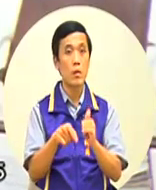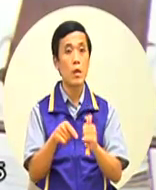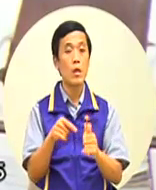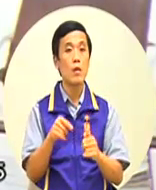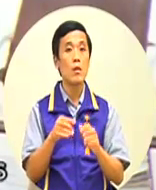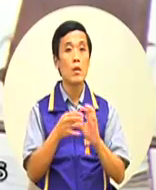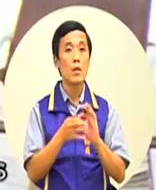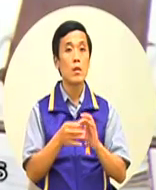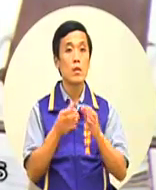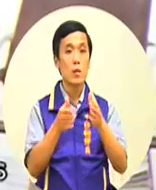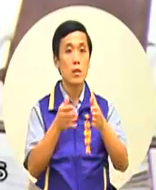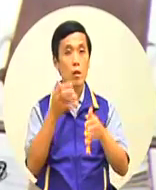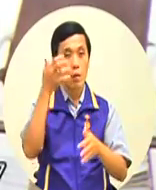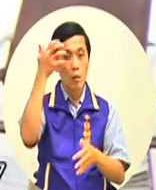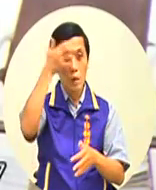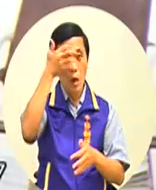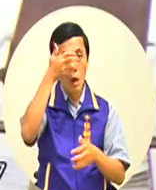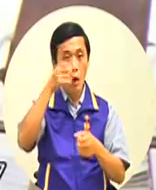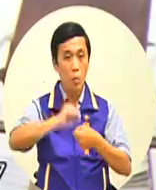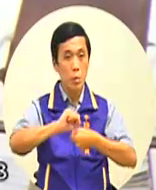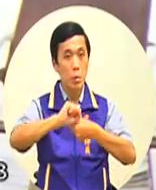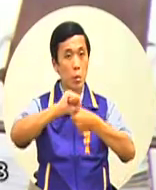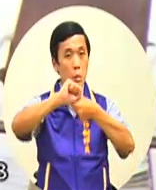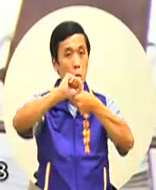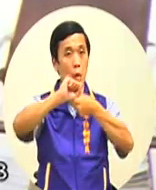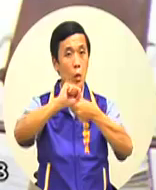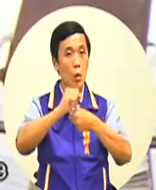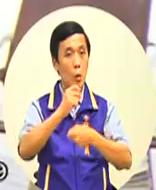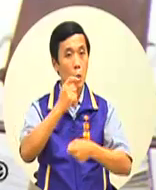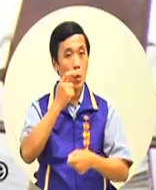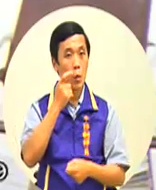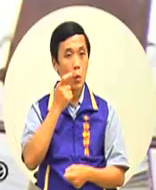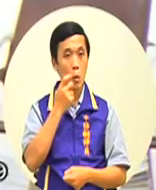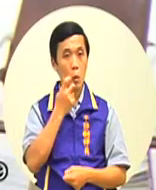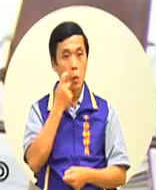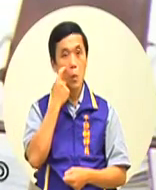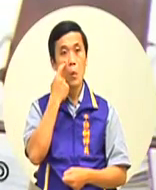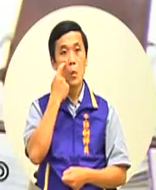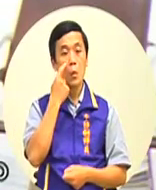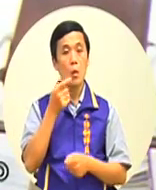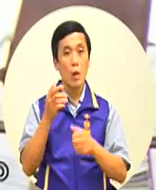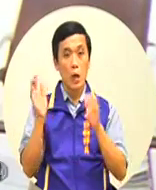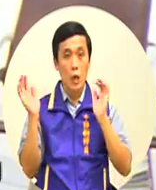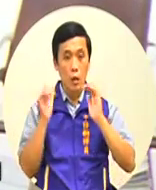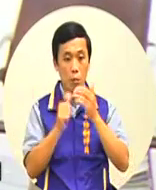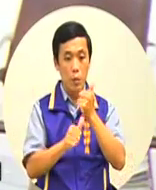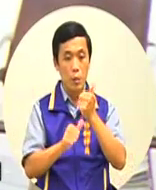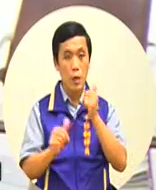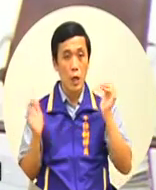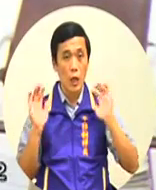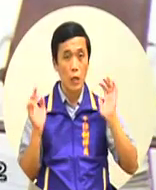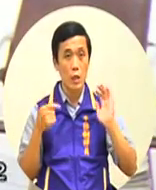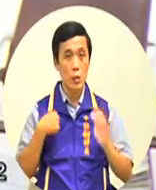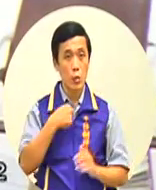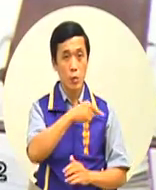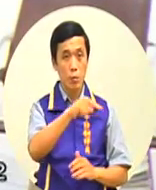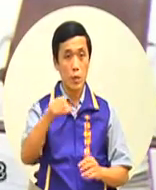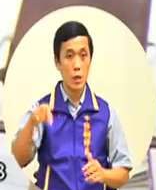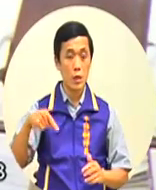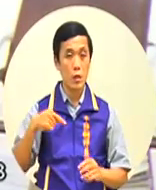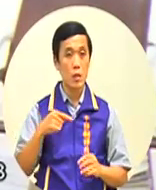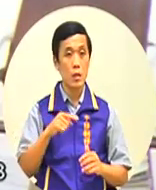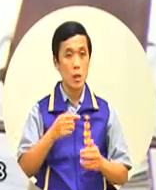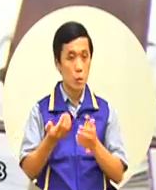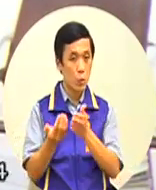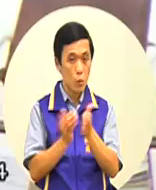个老年化，吼，啊，好，咱的囡仔，吼，啊，懂了，我们在这一代，我们就要做好准备，吼。所以现